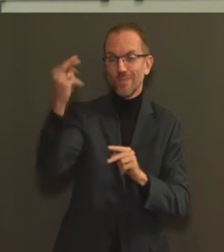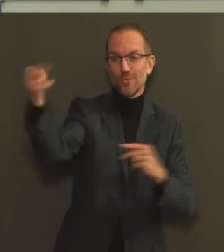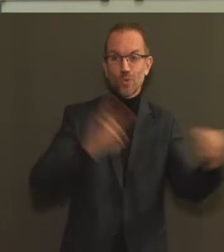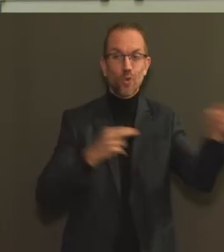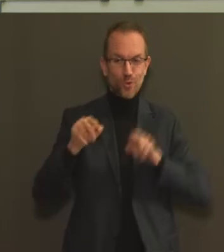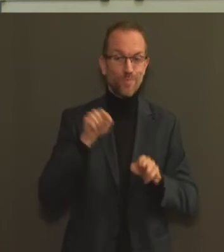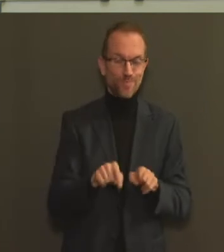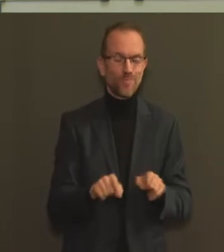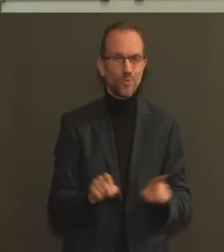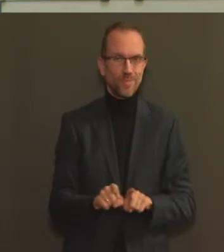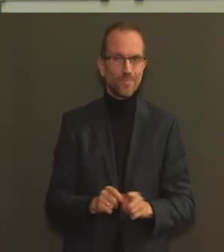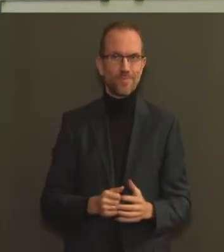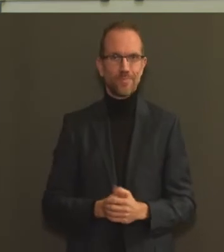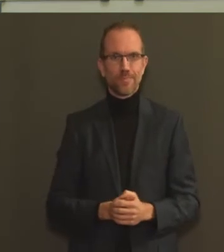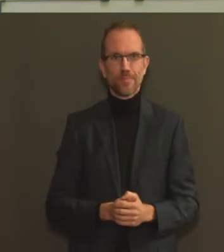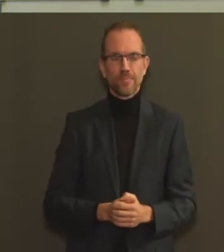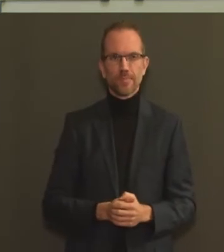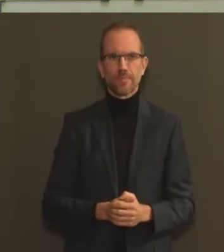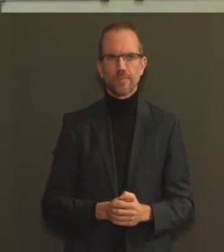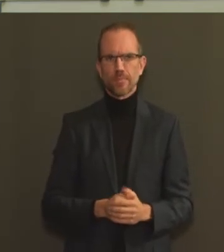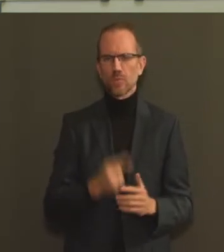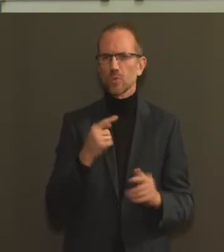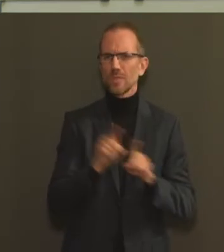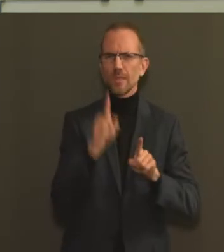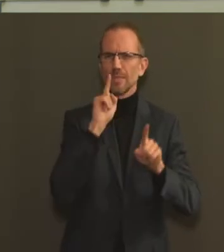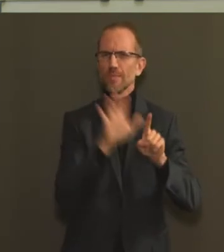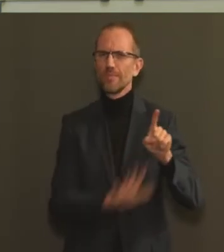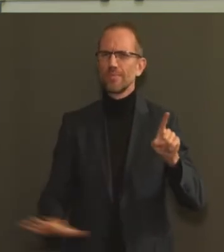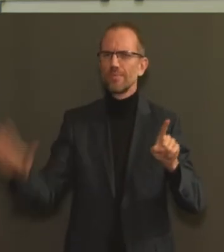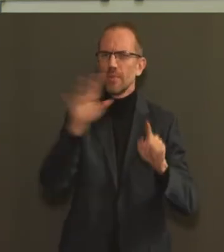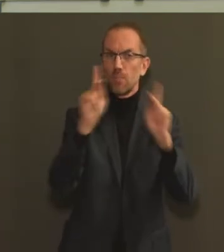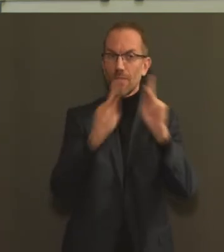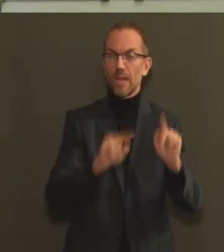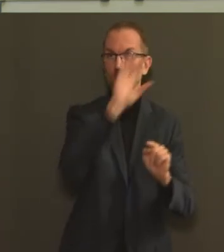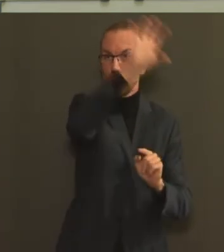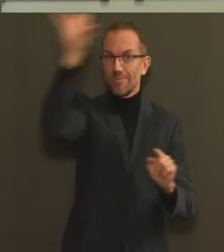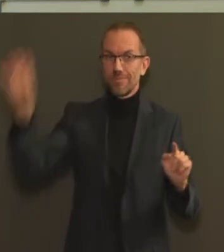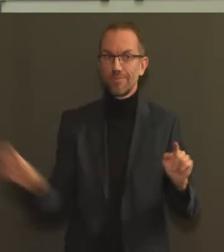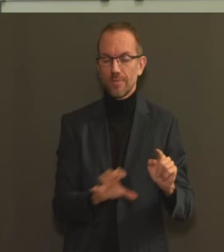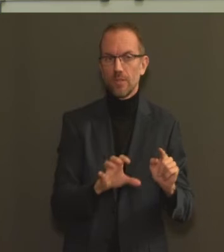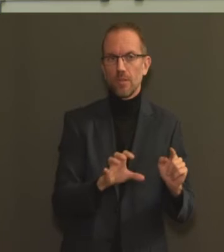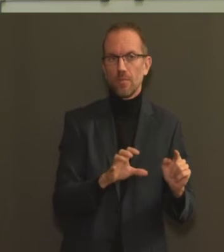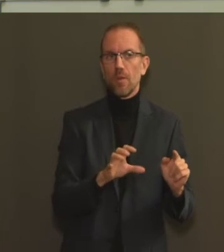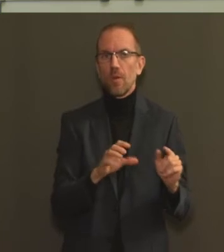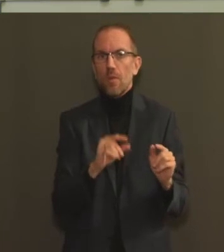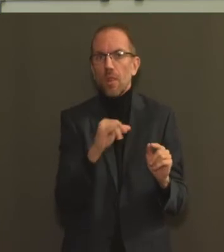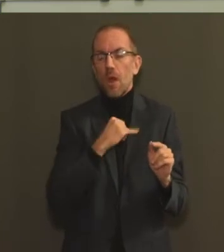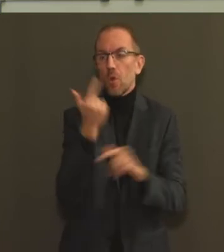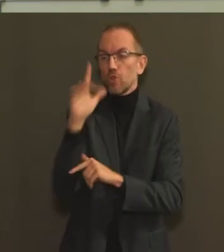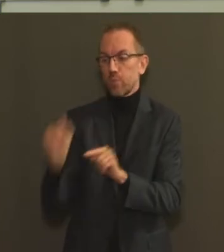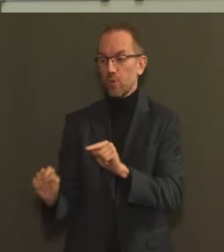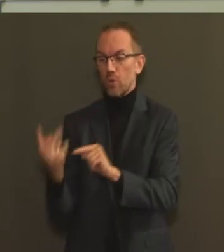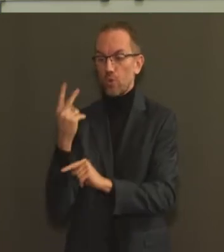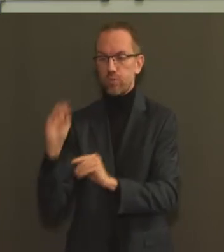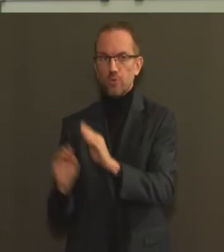comme on le voit sur la carte qui va arriver, depuis une petite augmentation de 2% au niveau de la province du Luxembourg, jusqu'à